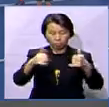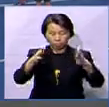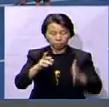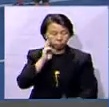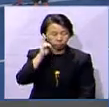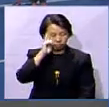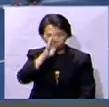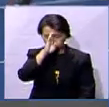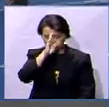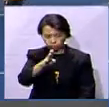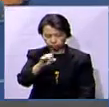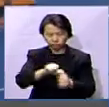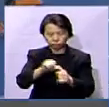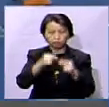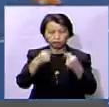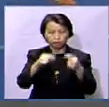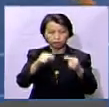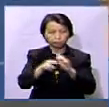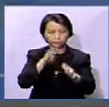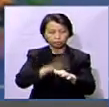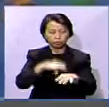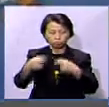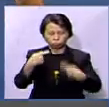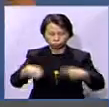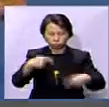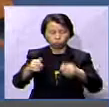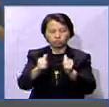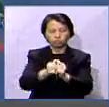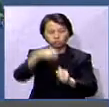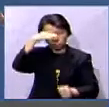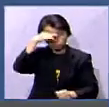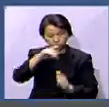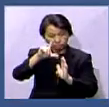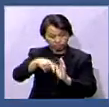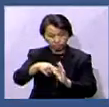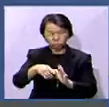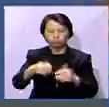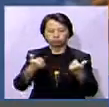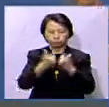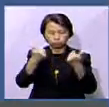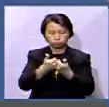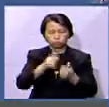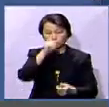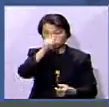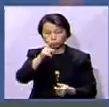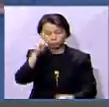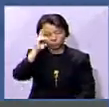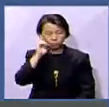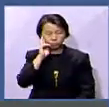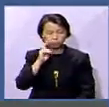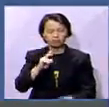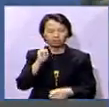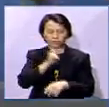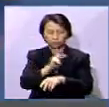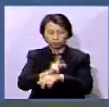negara fokus menghadapi setiap satu perlawanan semasa kejohanan hoki Piala Sultan Johor nanti. Menjelang saingan sebenar juga, skuad remaja kebangsaan akan